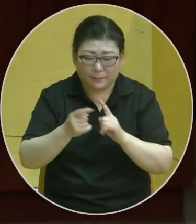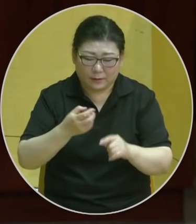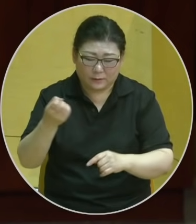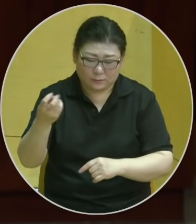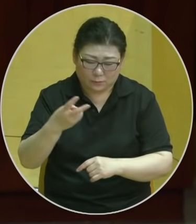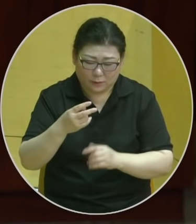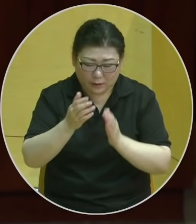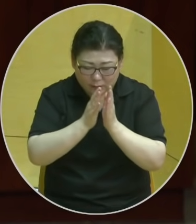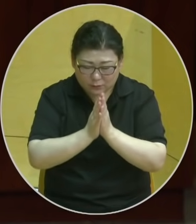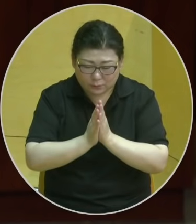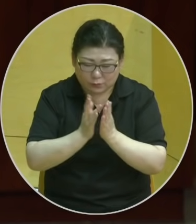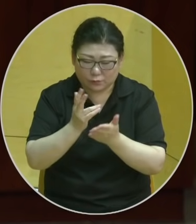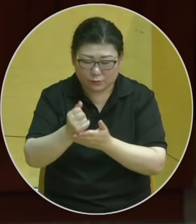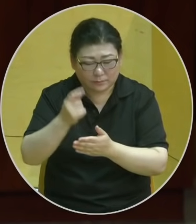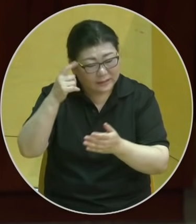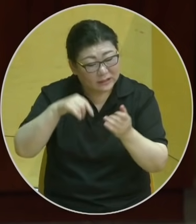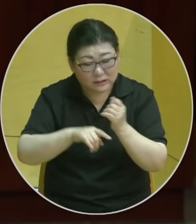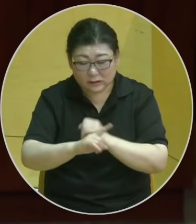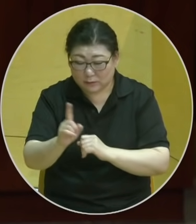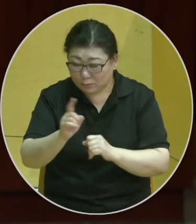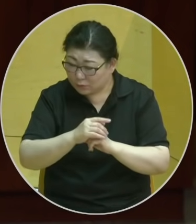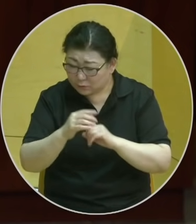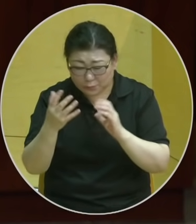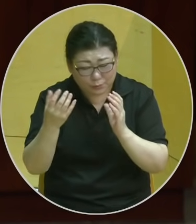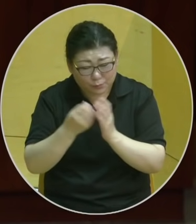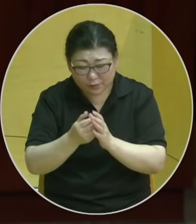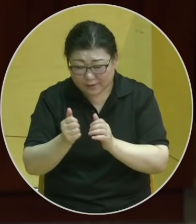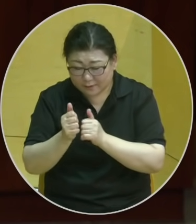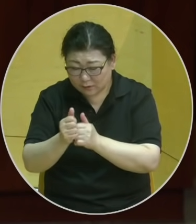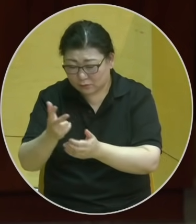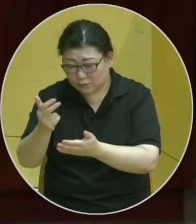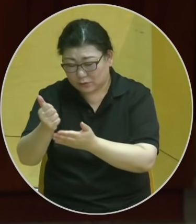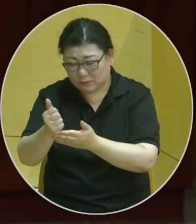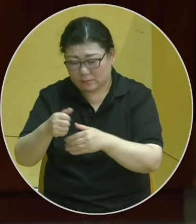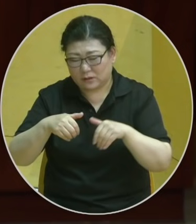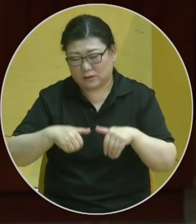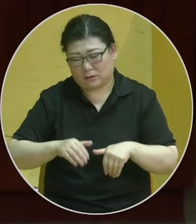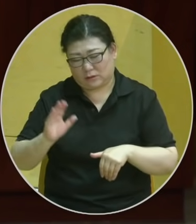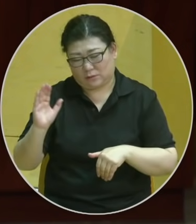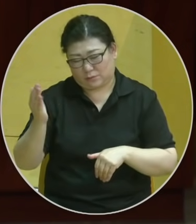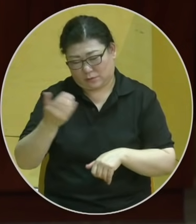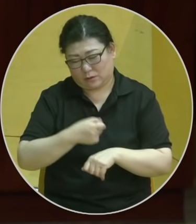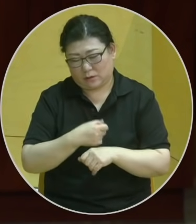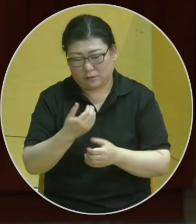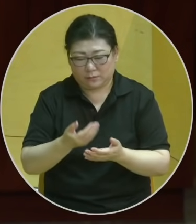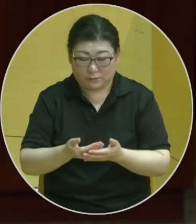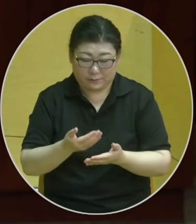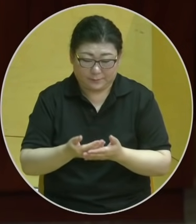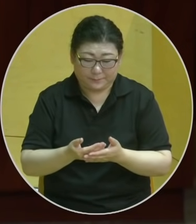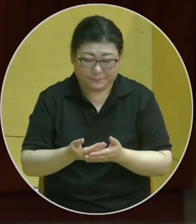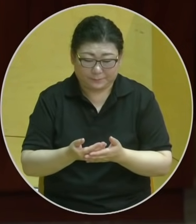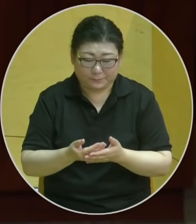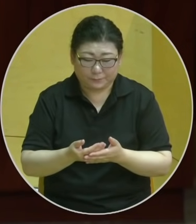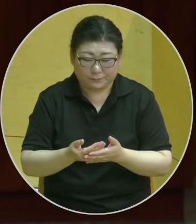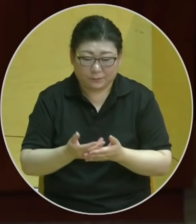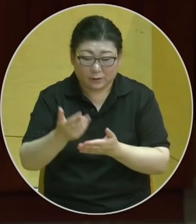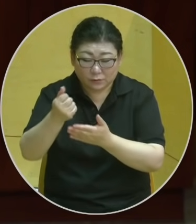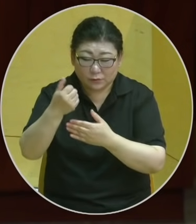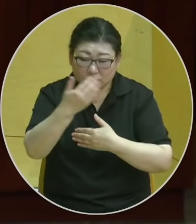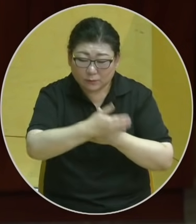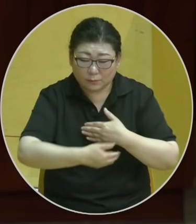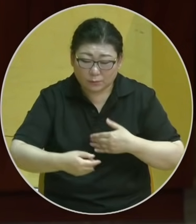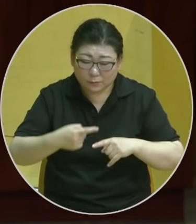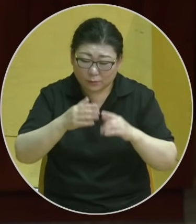깨달아 주님만을 따르는 정결한 제자가 다 될 수 있게 하여 주시옵소서. 주님의 몸된 교회를 위하여